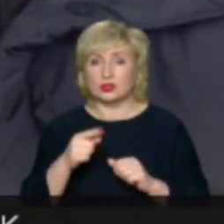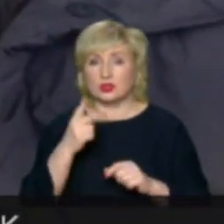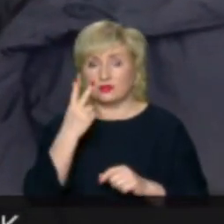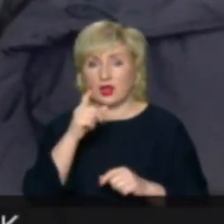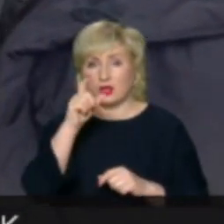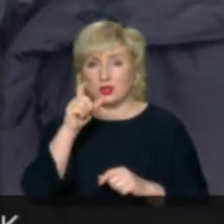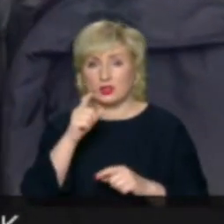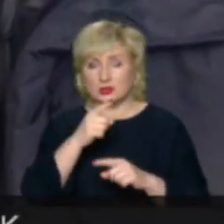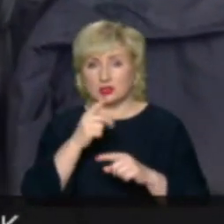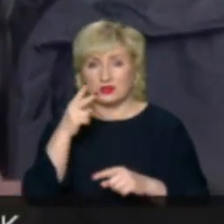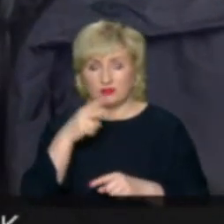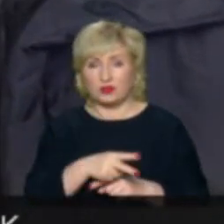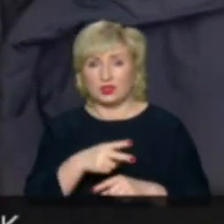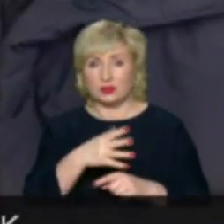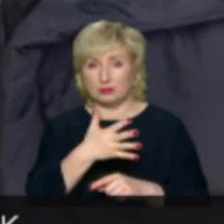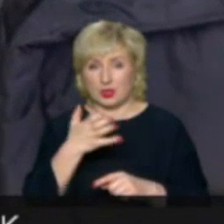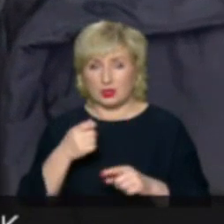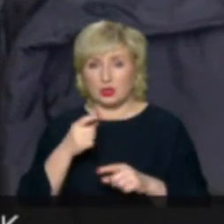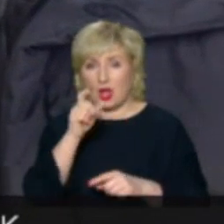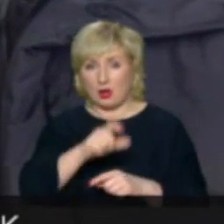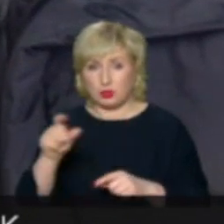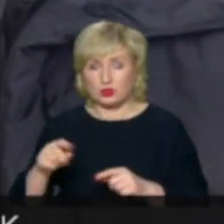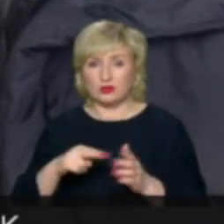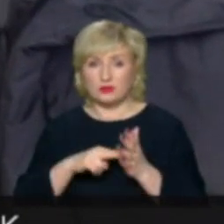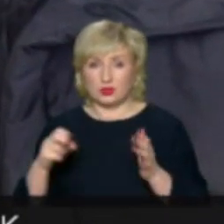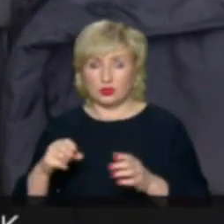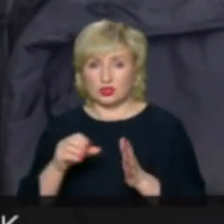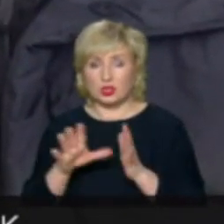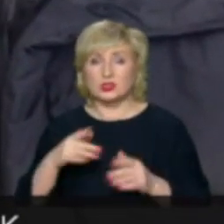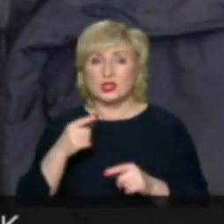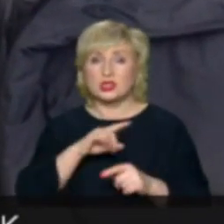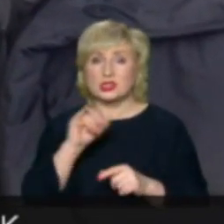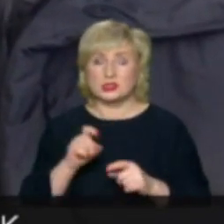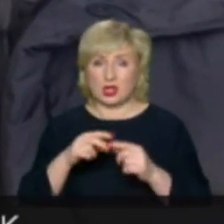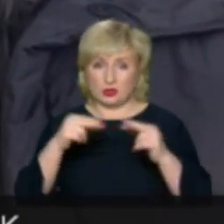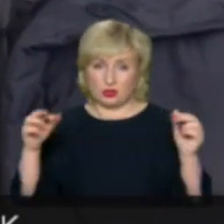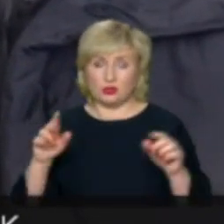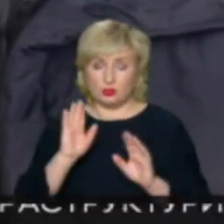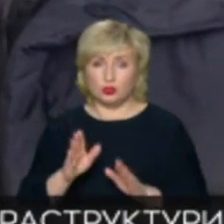які залишились без тепла. Ну, це із-за дротів, які будуть полагоджені.